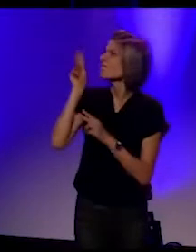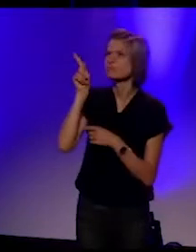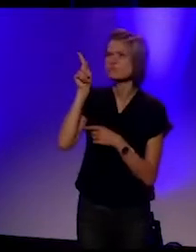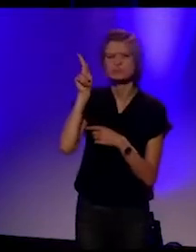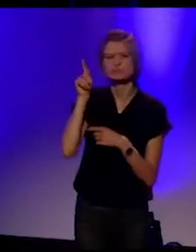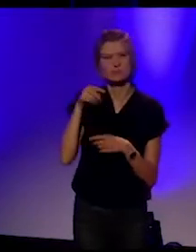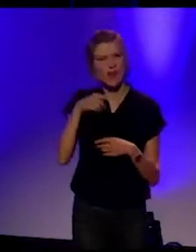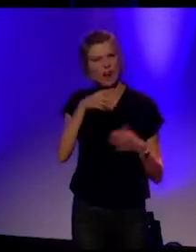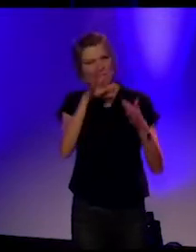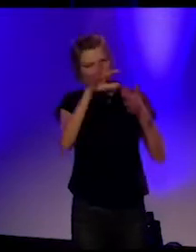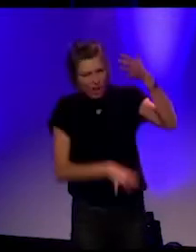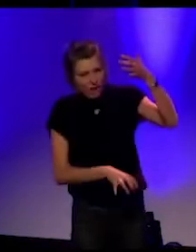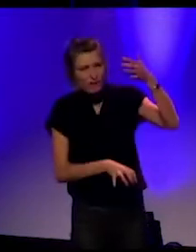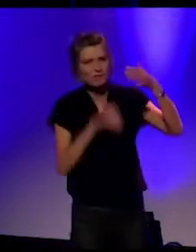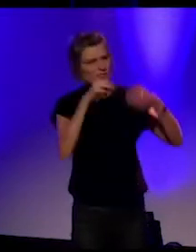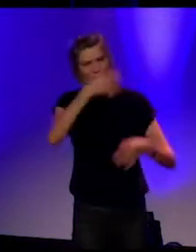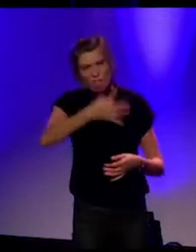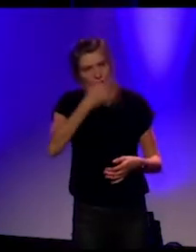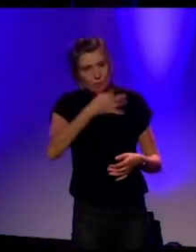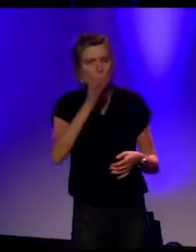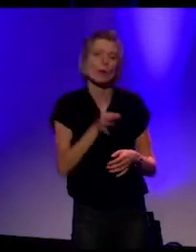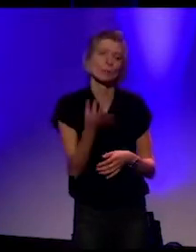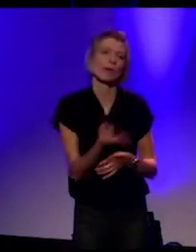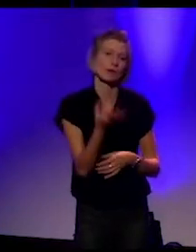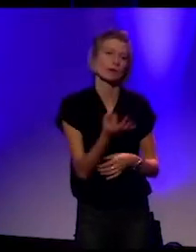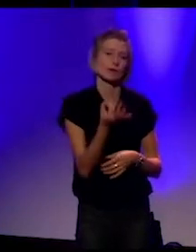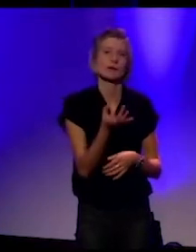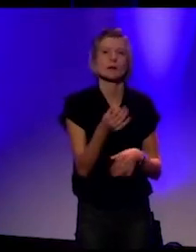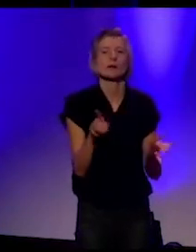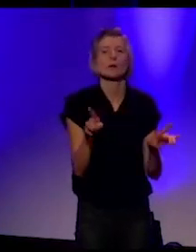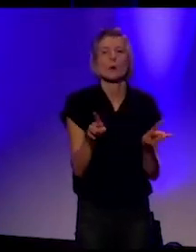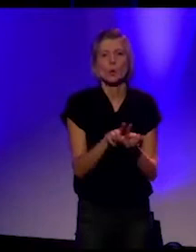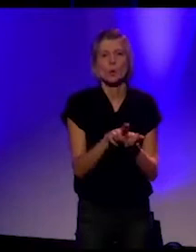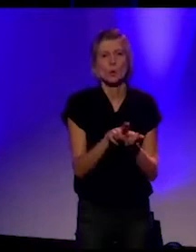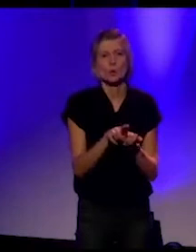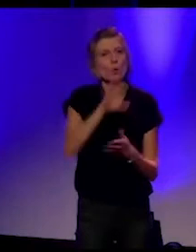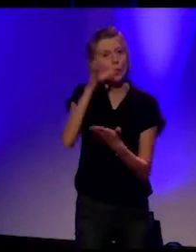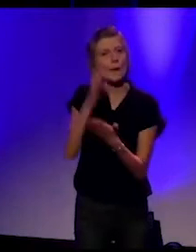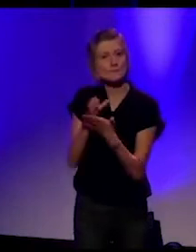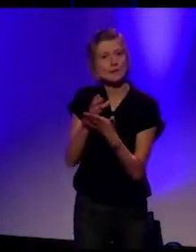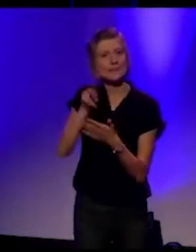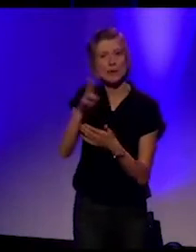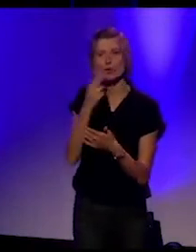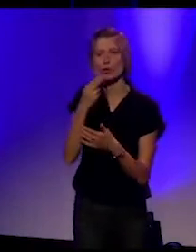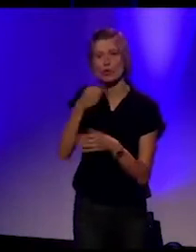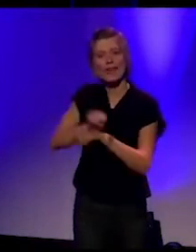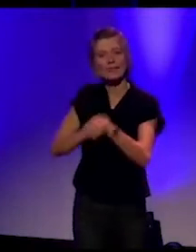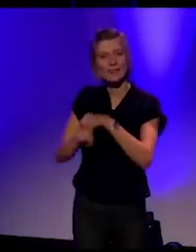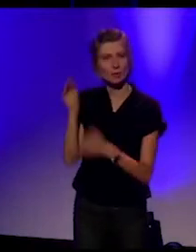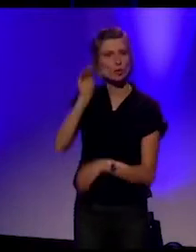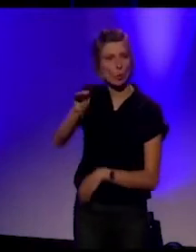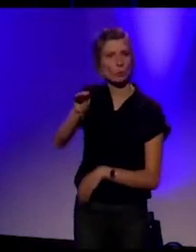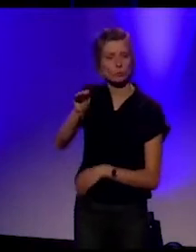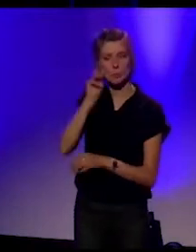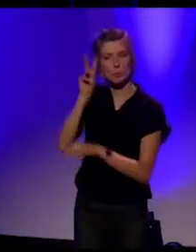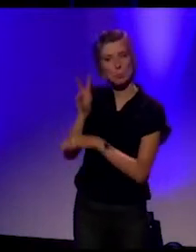voorlezen, maar ze is wel belangrijk. En ze zal ook terug te vinden zijn op de website van KU Leuven Engage.